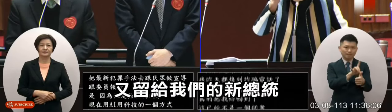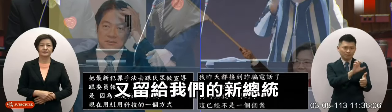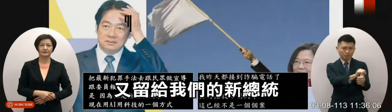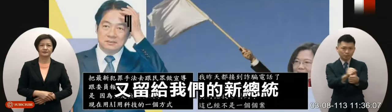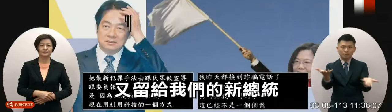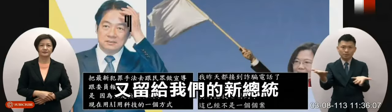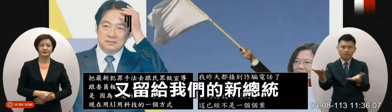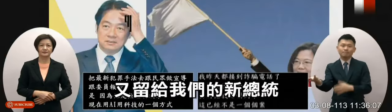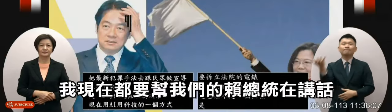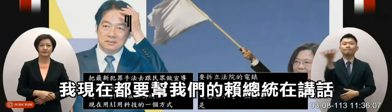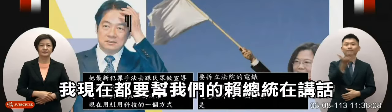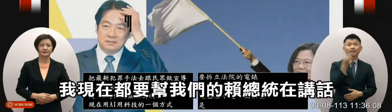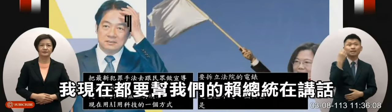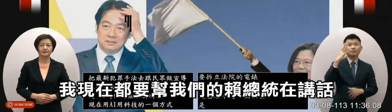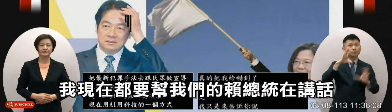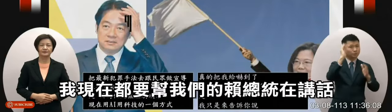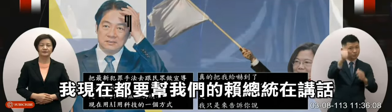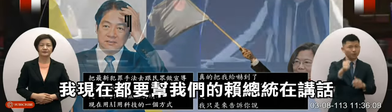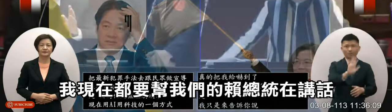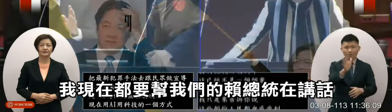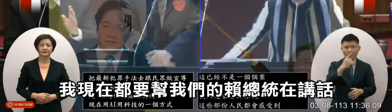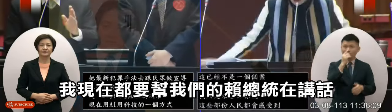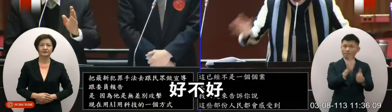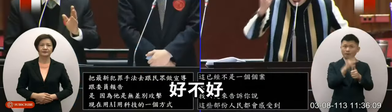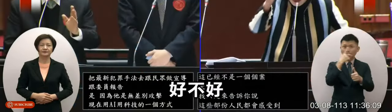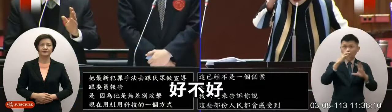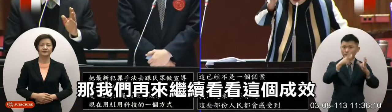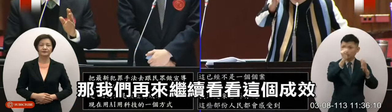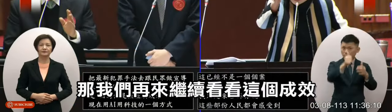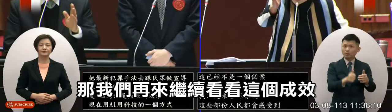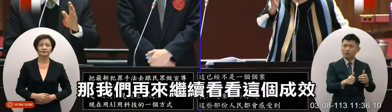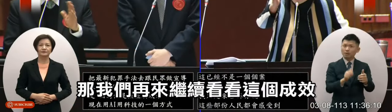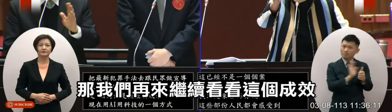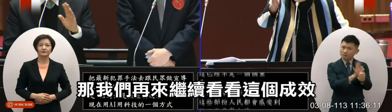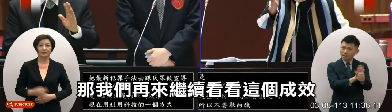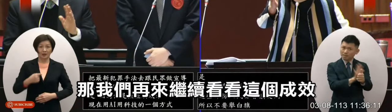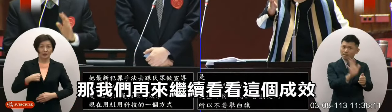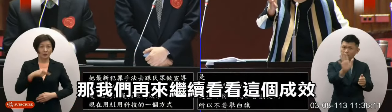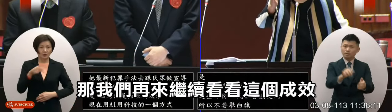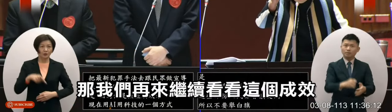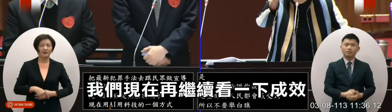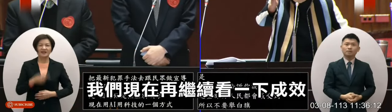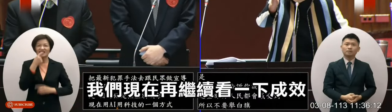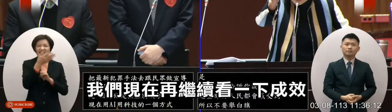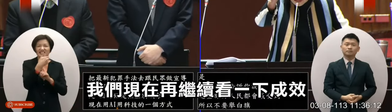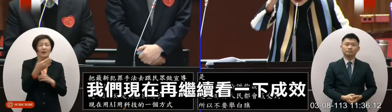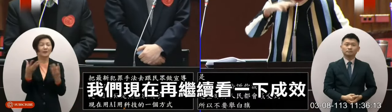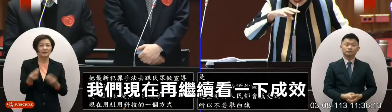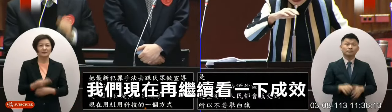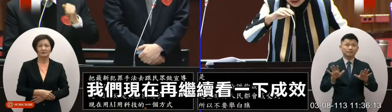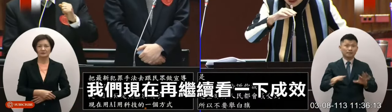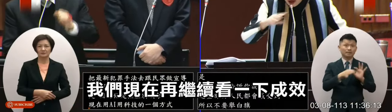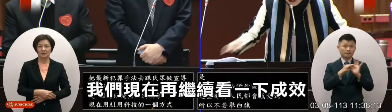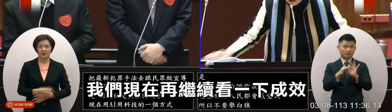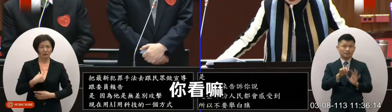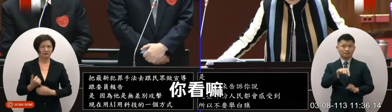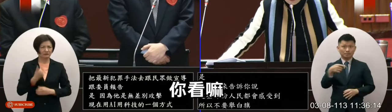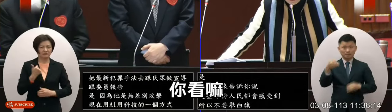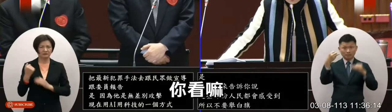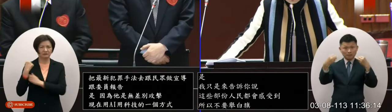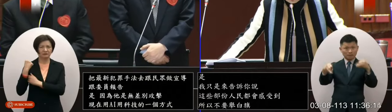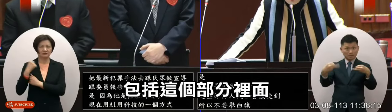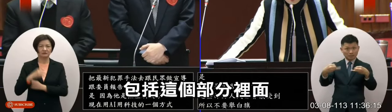又留给我们的心中的。我现在都在帮我们的赖总统在讲话，好不好？那我们再来继续看看这个成效。我们现在再继续看一下成效嘛？